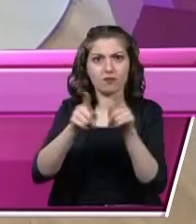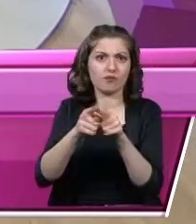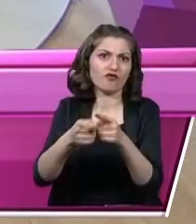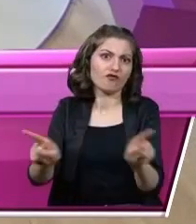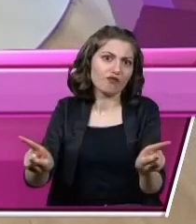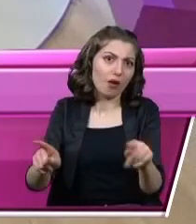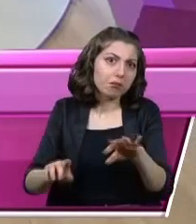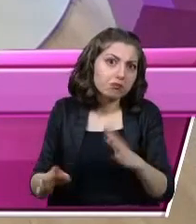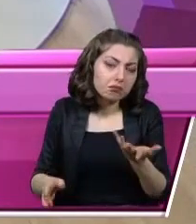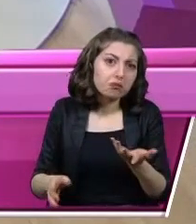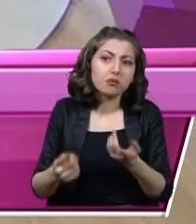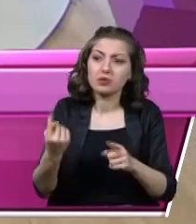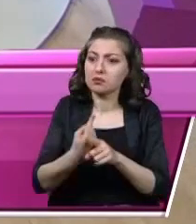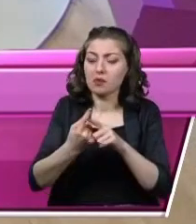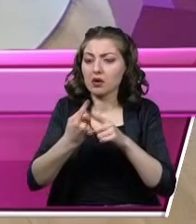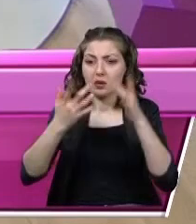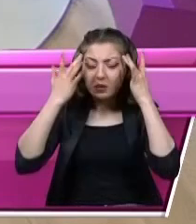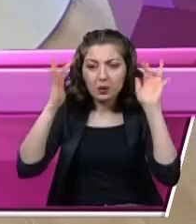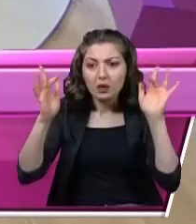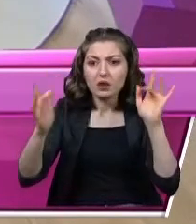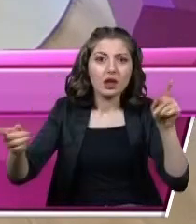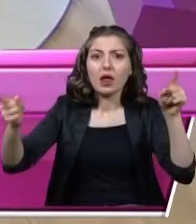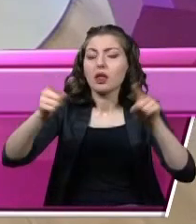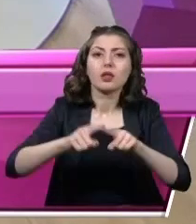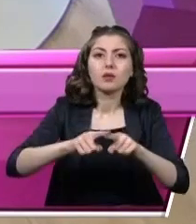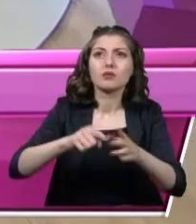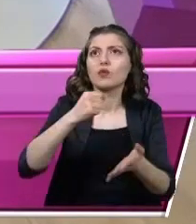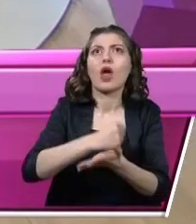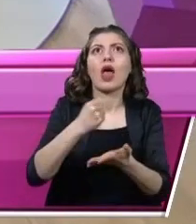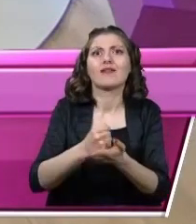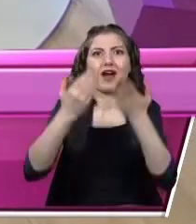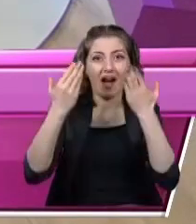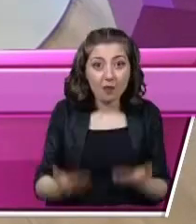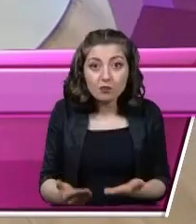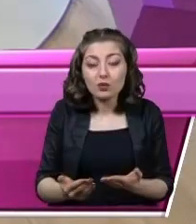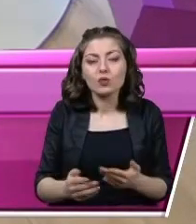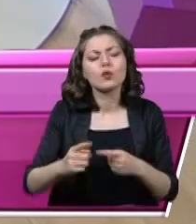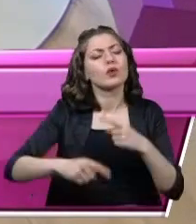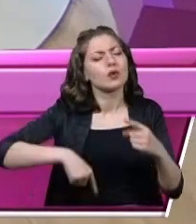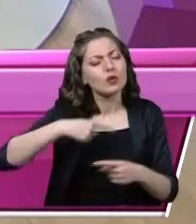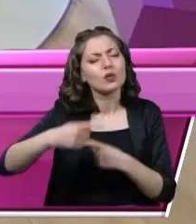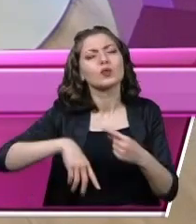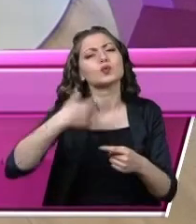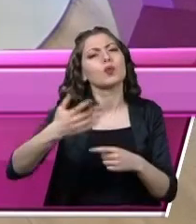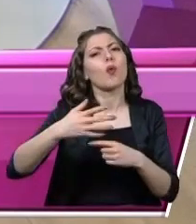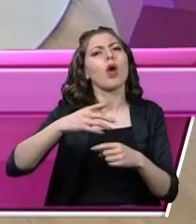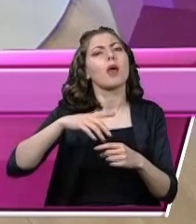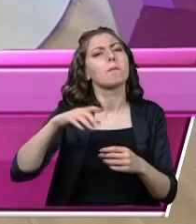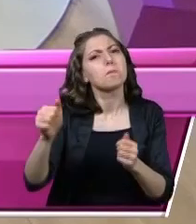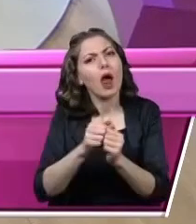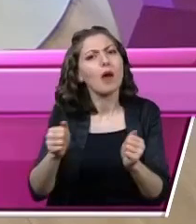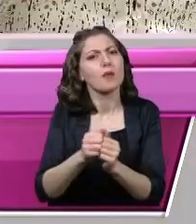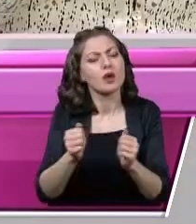görünüş olarak ya da farklı bir şekilde bir araya geliyorlar ve evlenmeye karar veriyorlar bundan sonra hayatlarını birlikte geçirecekler